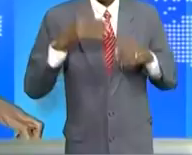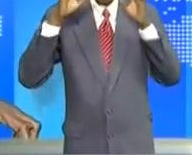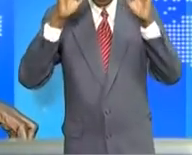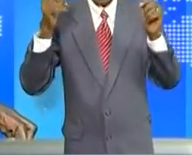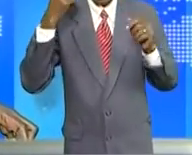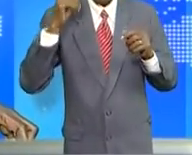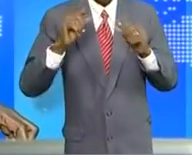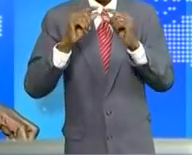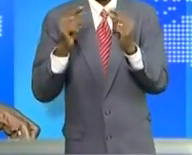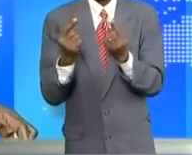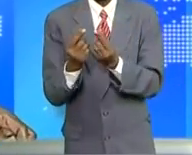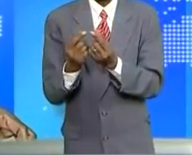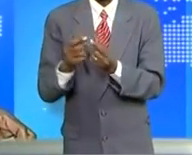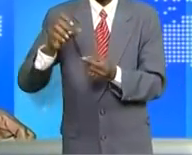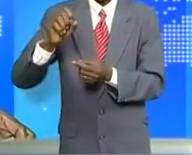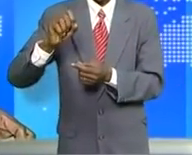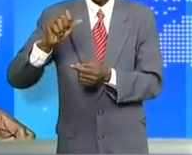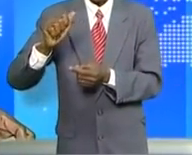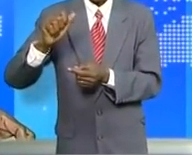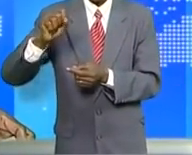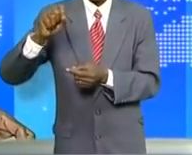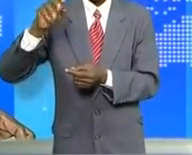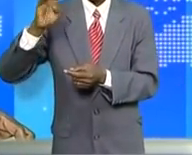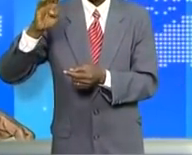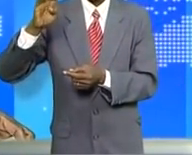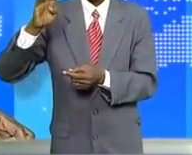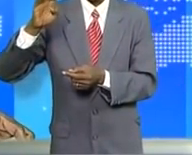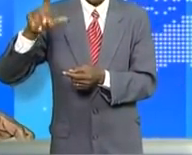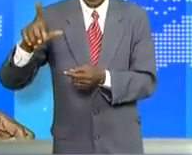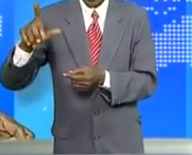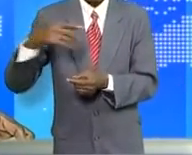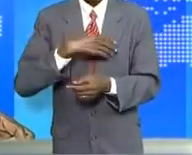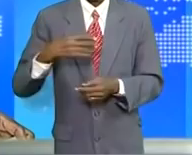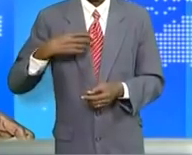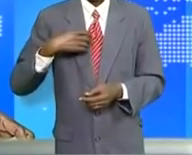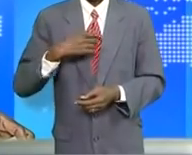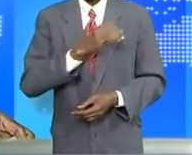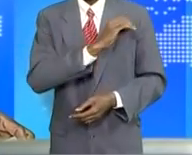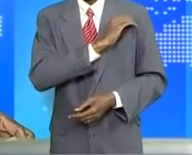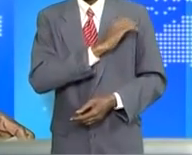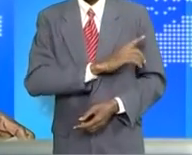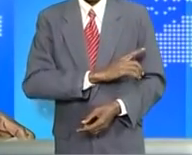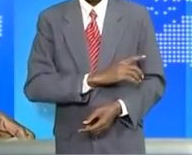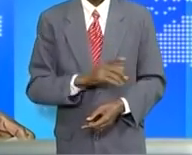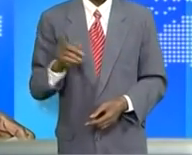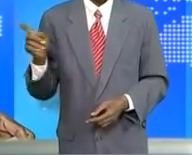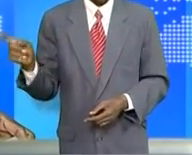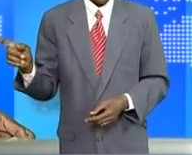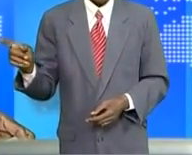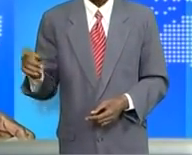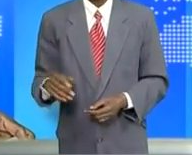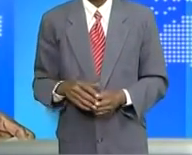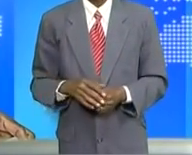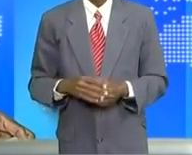de l'Anselé. À cette occasion, Marie-Olive Lembe-Kabila a procédé à l'inauguration de la longue tyrolienne d'Afrique d'une